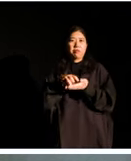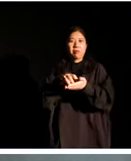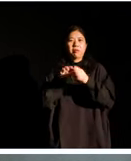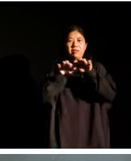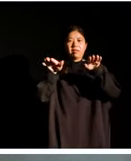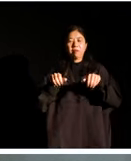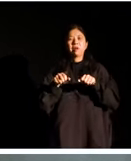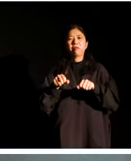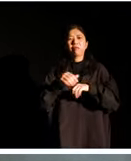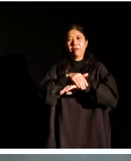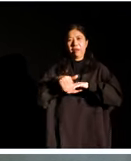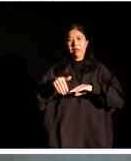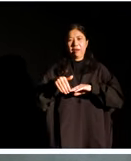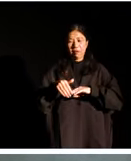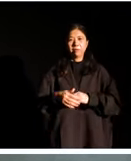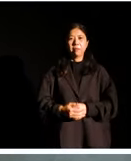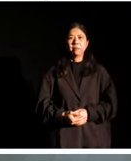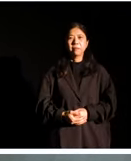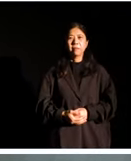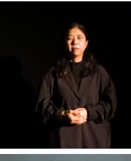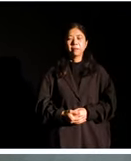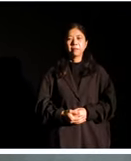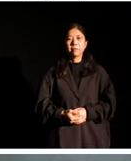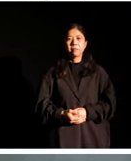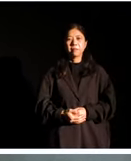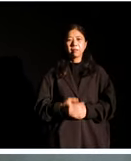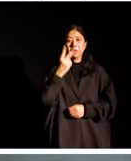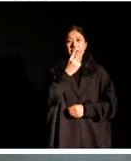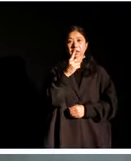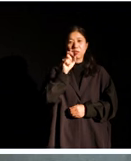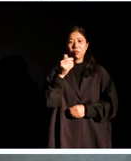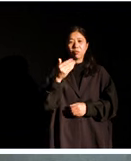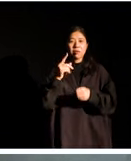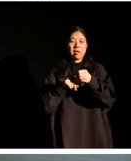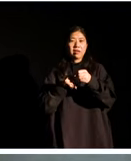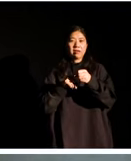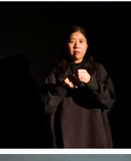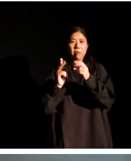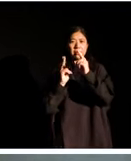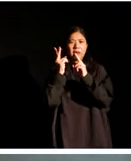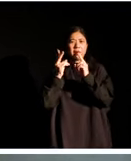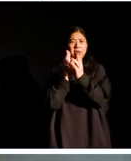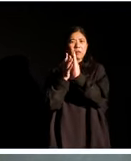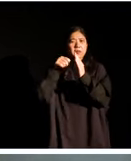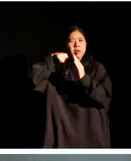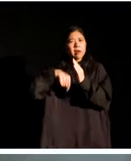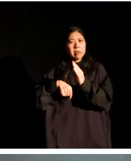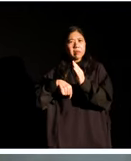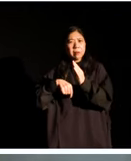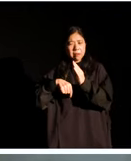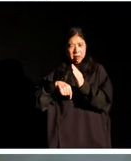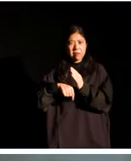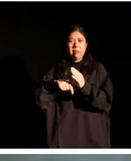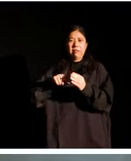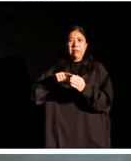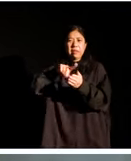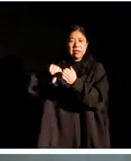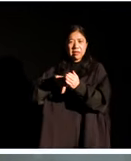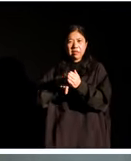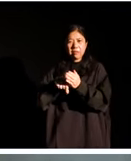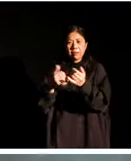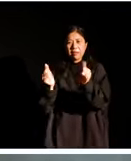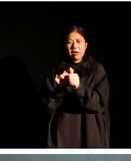を開催する予定としております2019年には沖縄県内において身近な社会貢献活動に